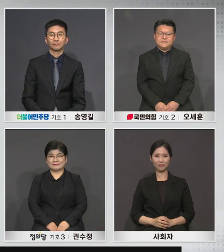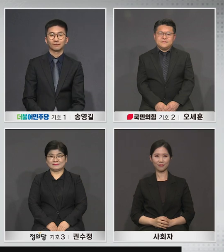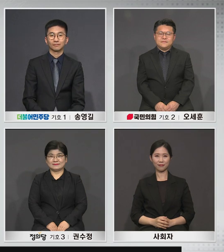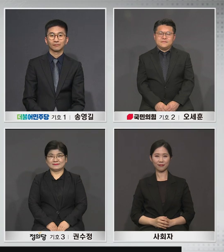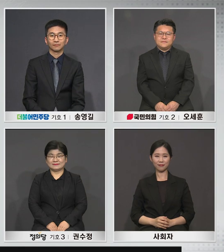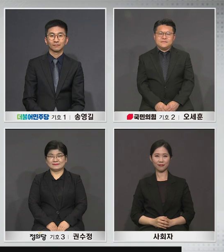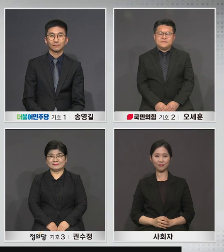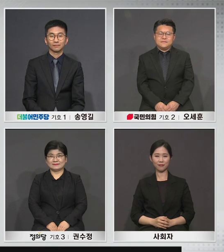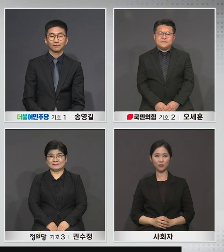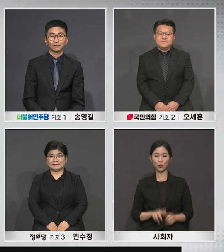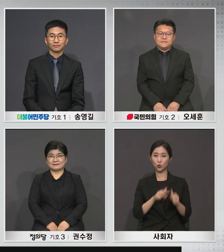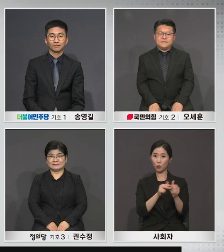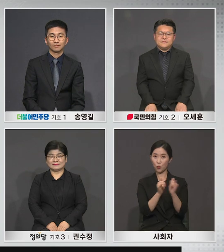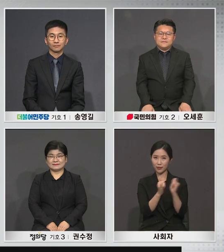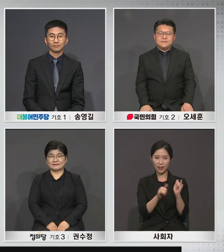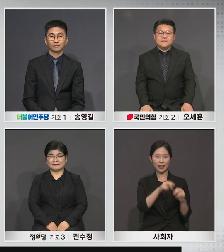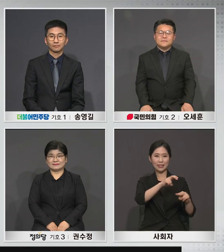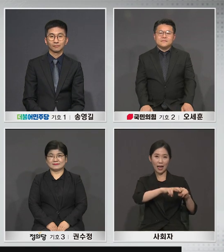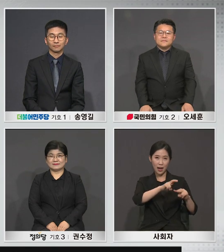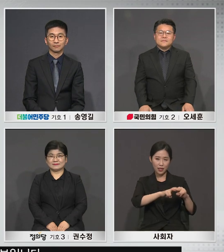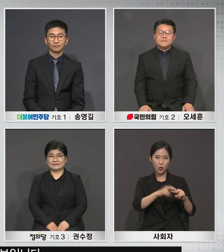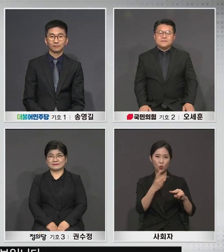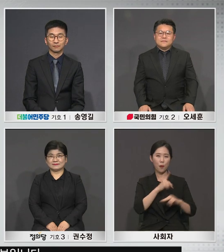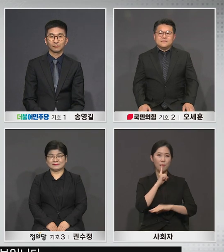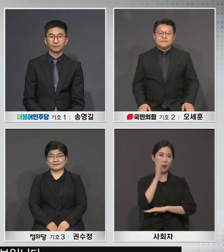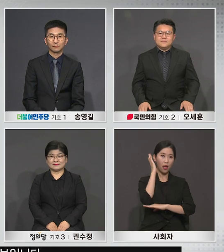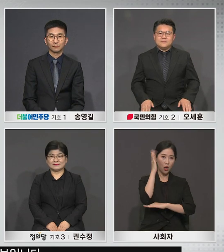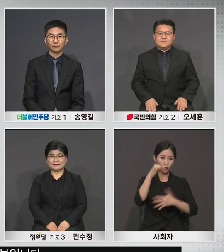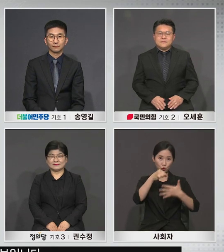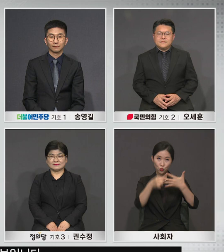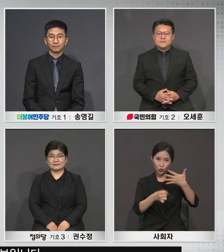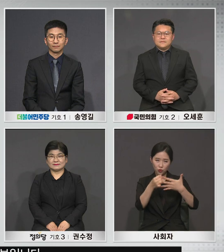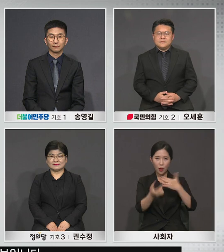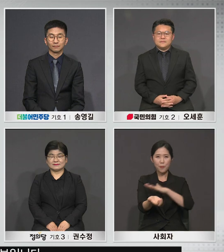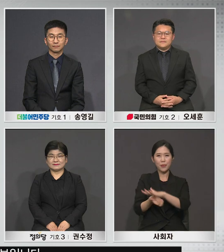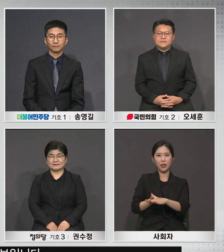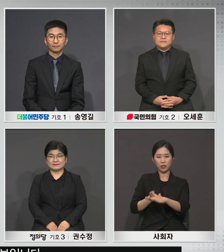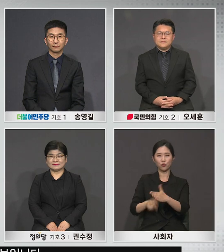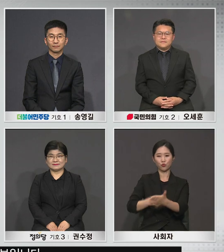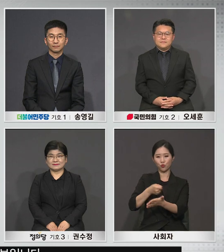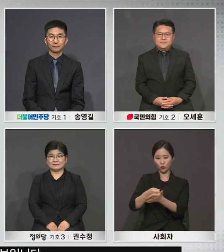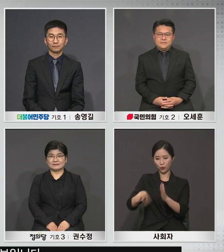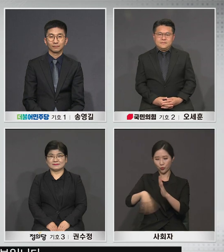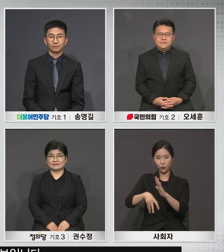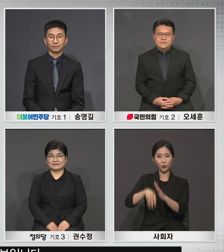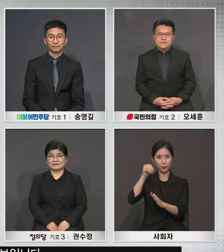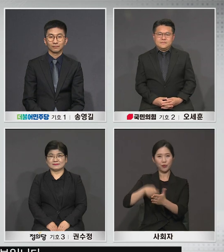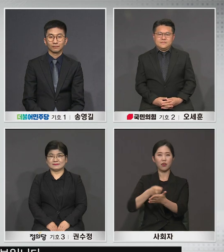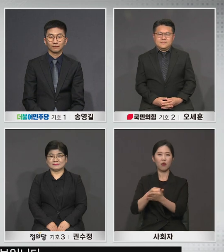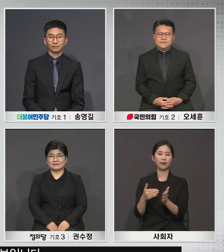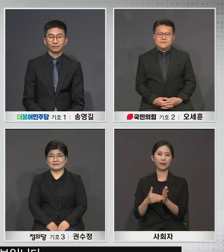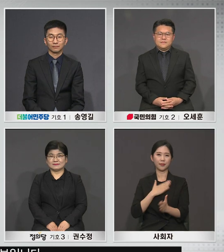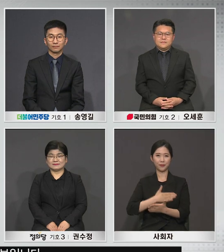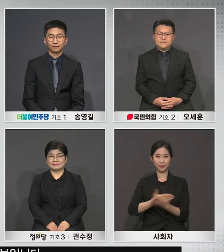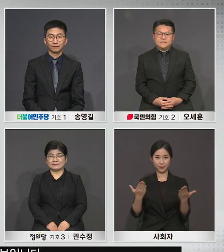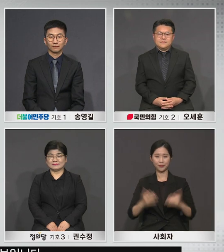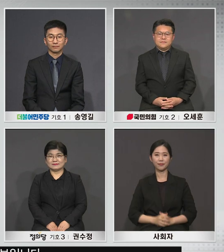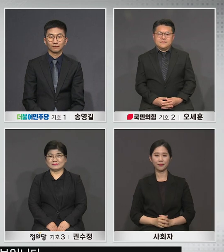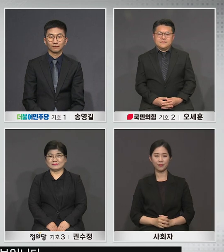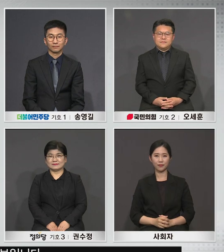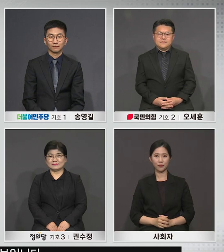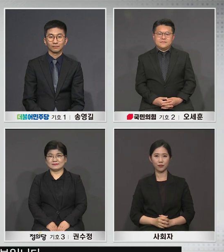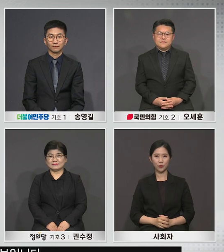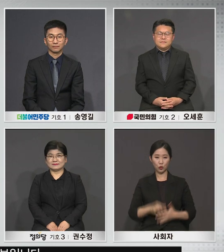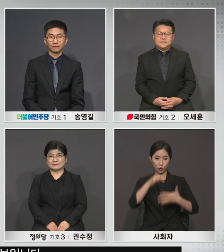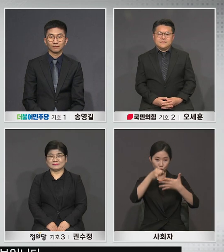각 후보자의 자리 그리고 발언 순서는 사전에 추첨으로 결정됐음을 알려드리겠습니다. 자, 여러분 이렇게 정의해 순서에